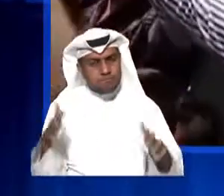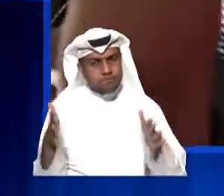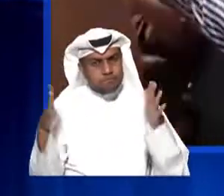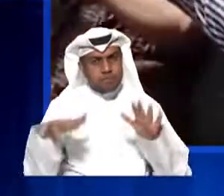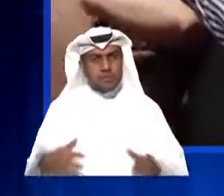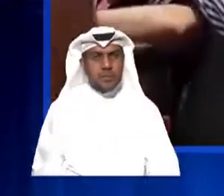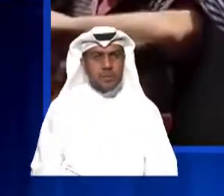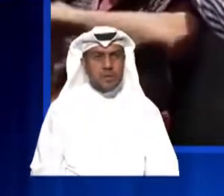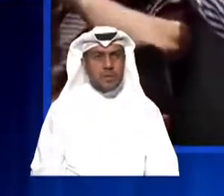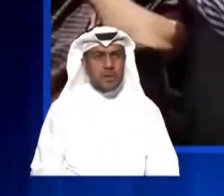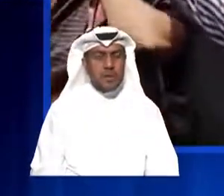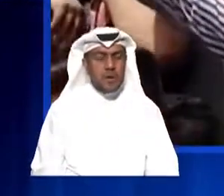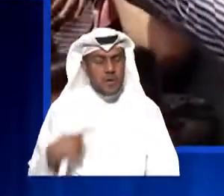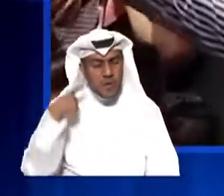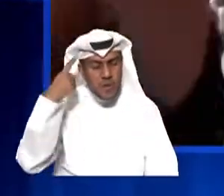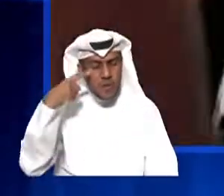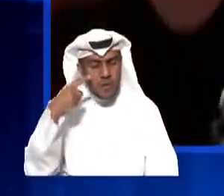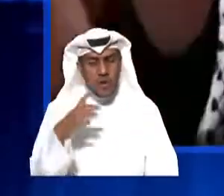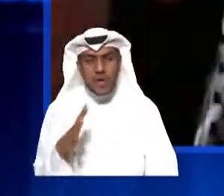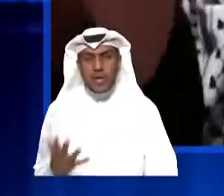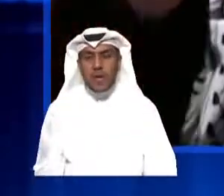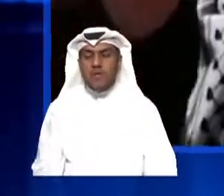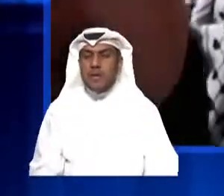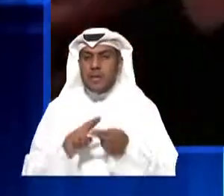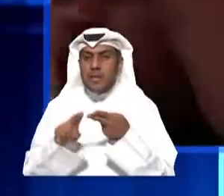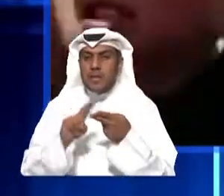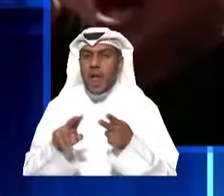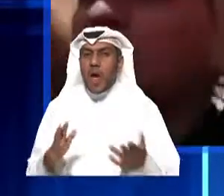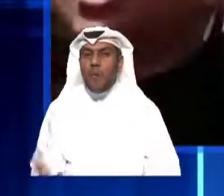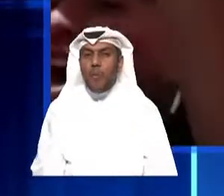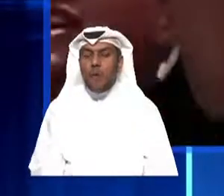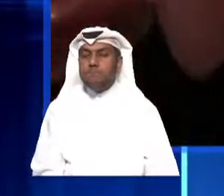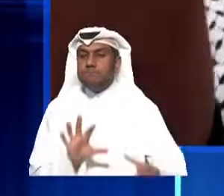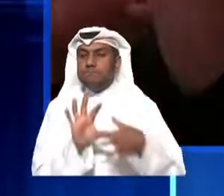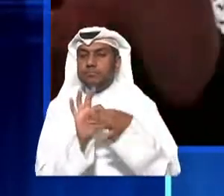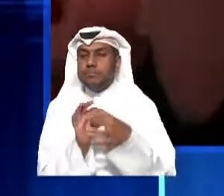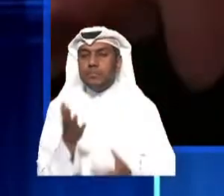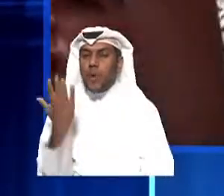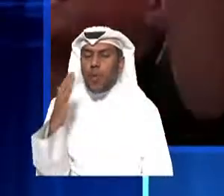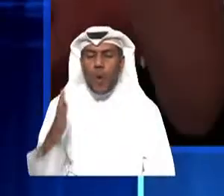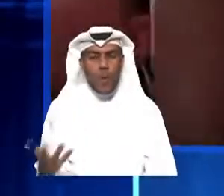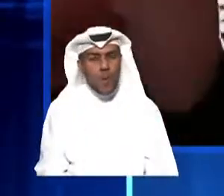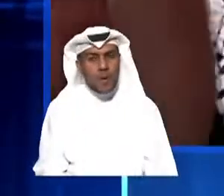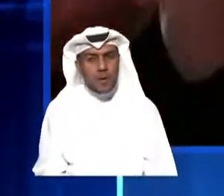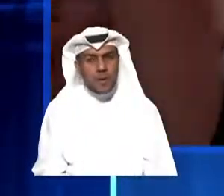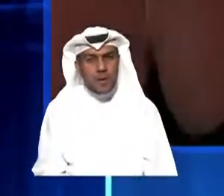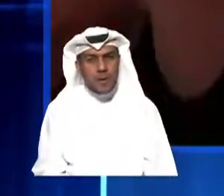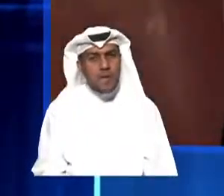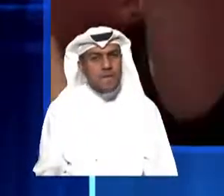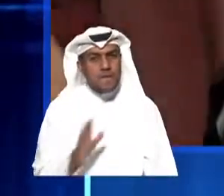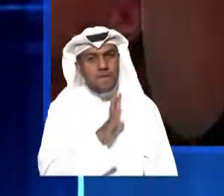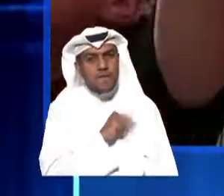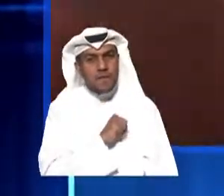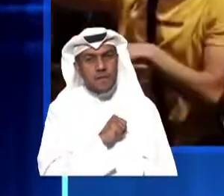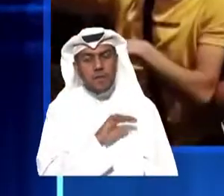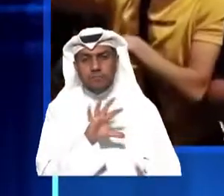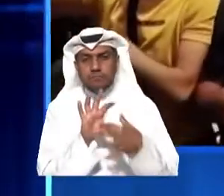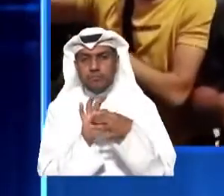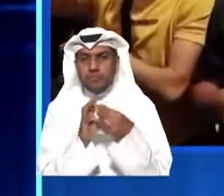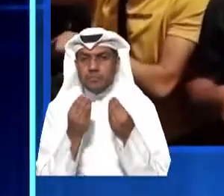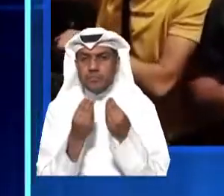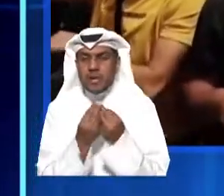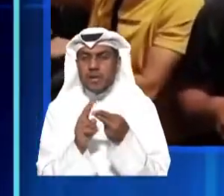وأيضا تنصرت من استحقاقات السلام ومن الاتفاقيات المبرمة مع الجانب الفلسطيني حين تحللت من